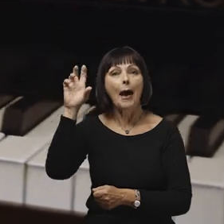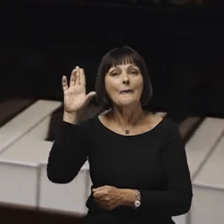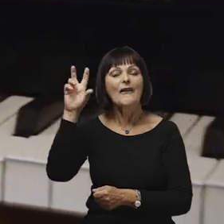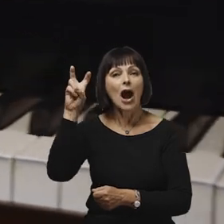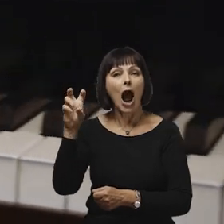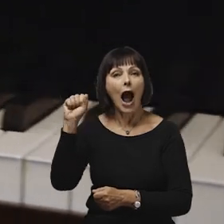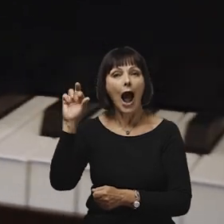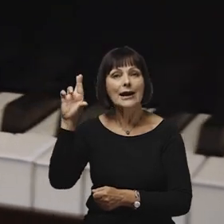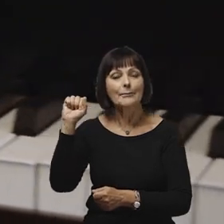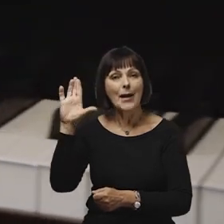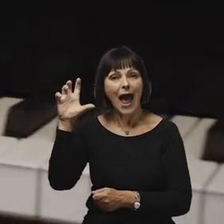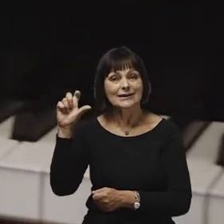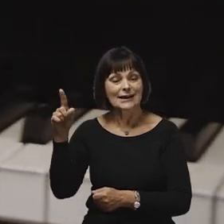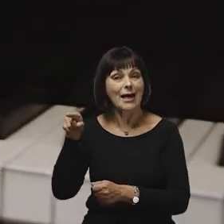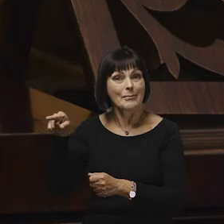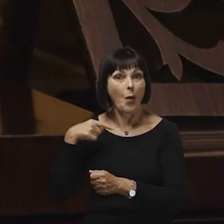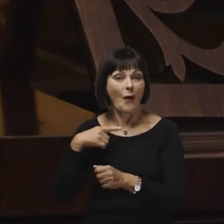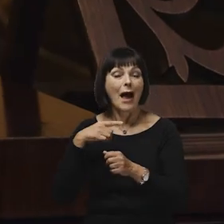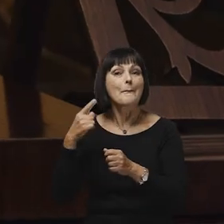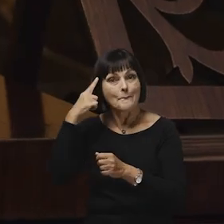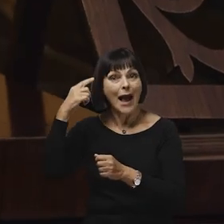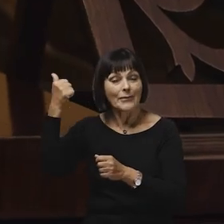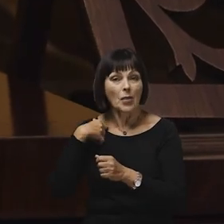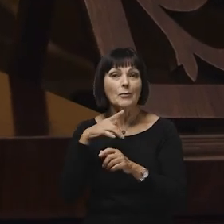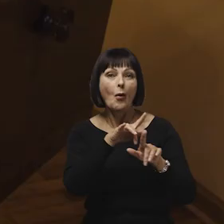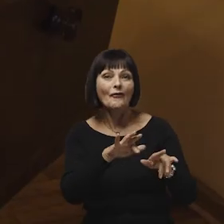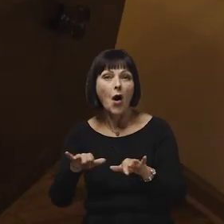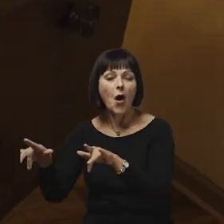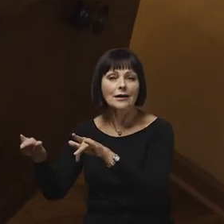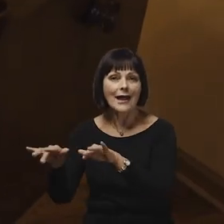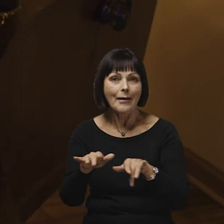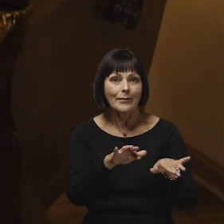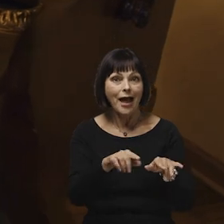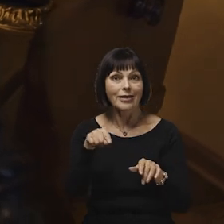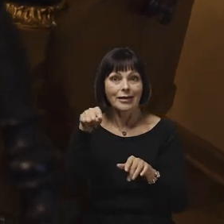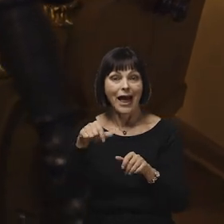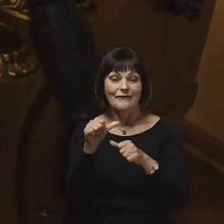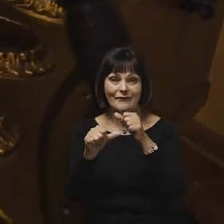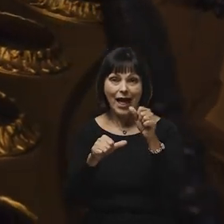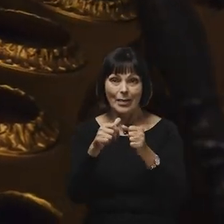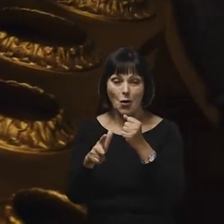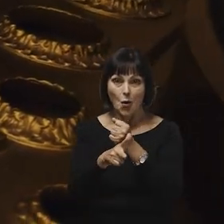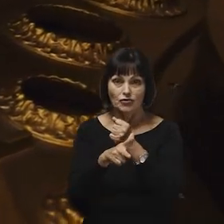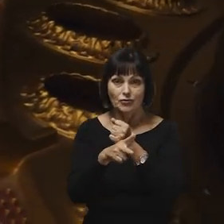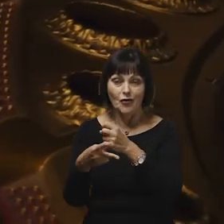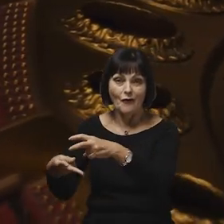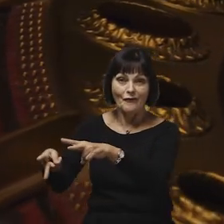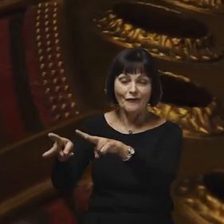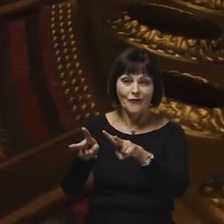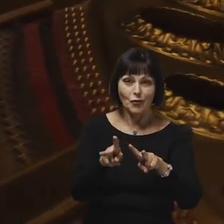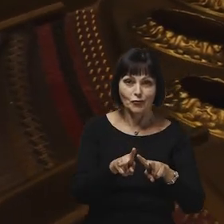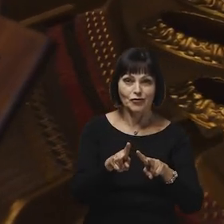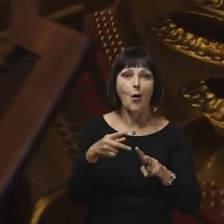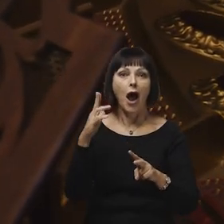pamiątek znalazł się m.in. fortepian Paderewskiego marki Petrow, który w latach 80. powrócił do